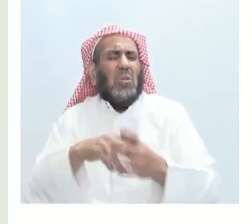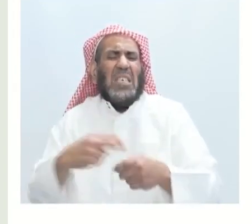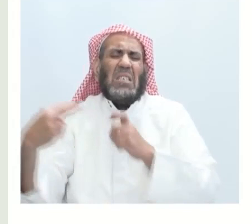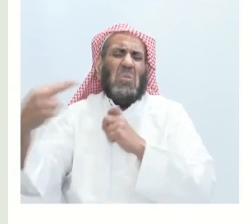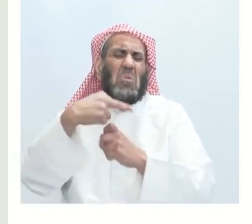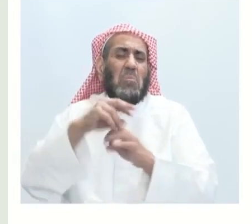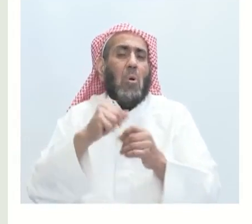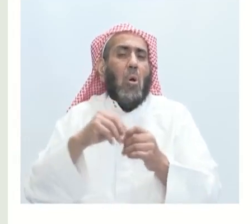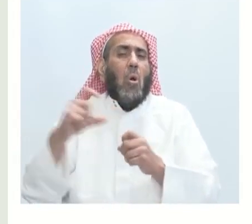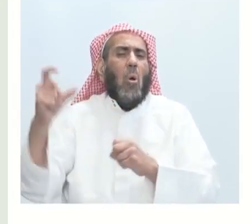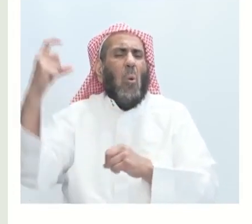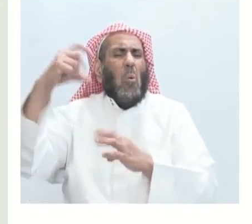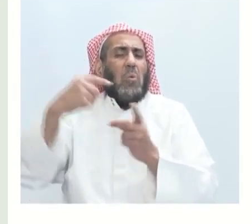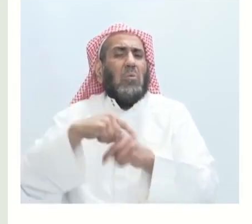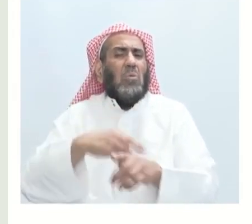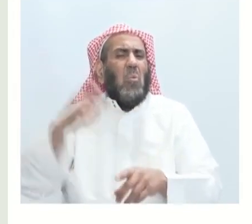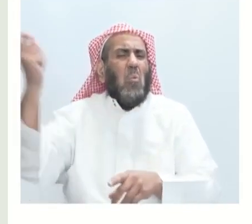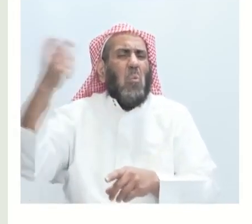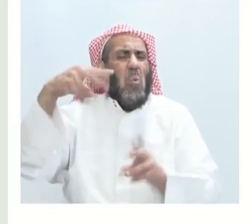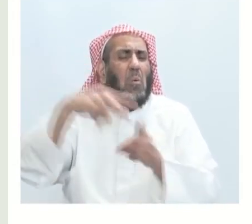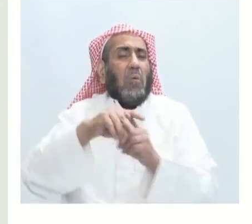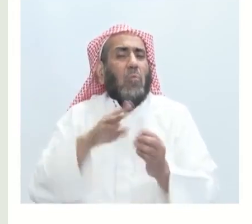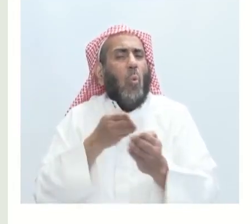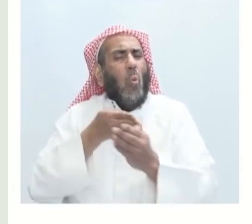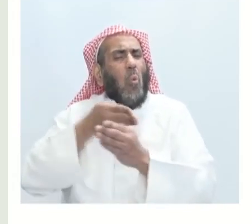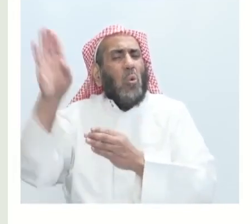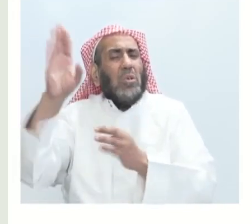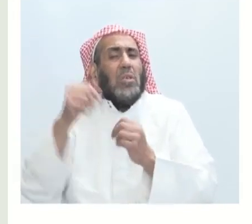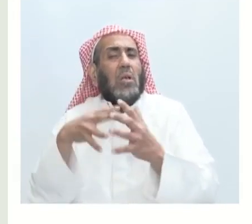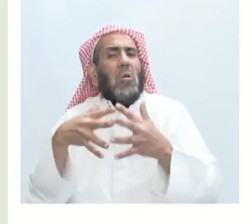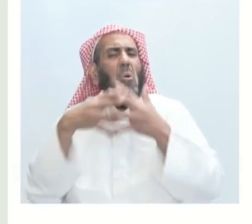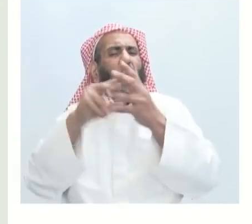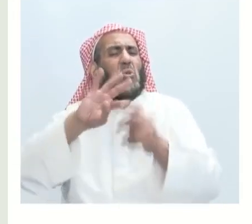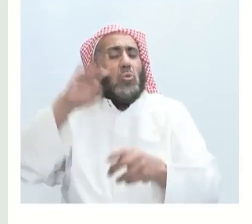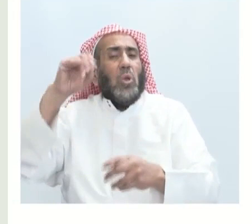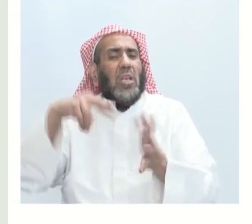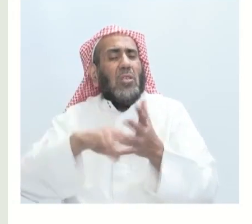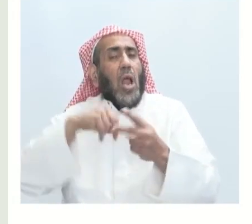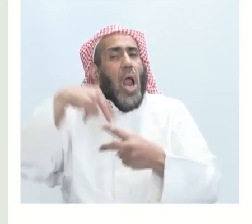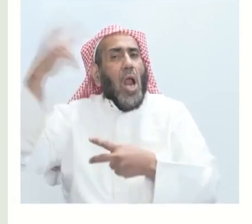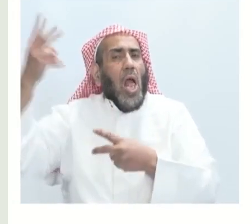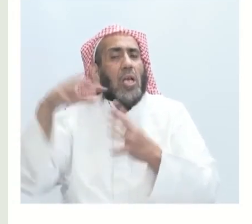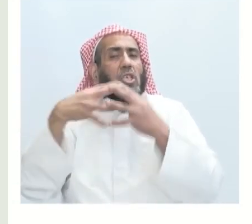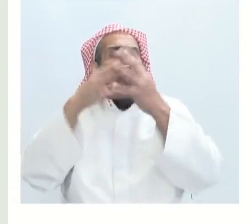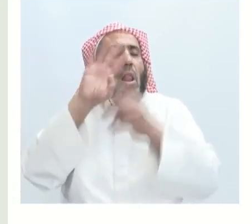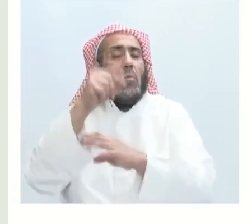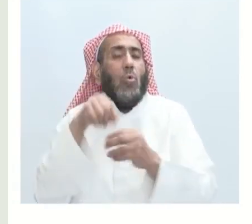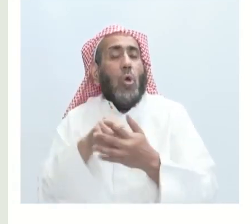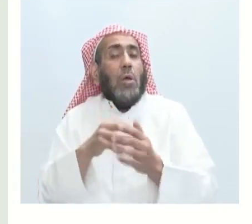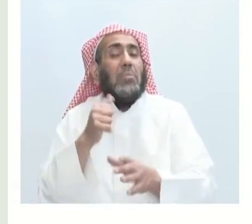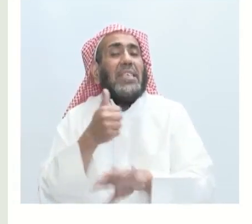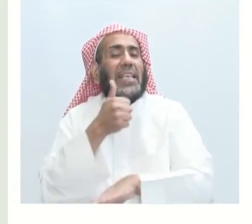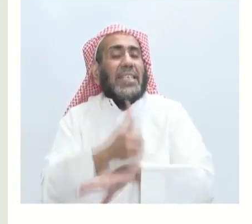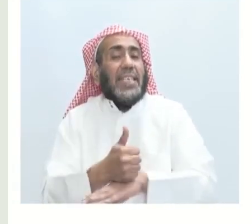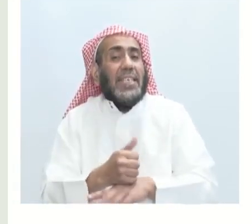كما تسببت مذابح سيفو التركيه في هجره مئات الالاف من الاشوريين السريان تمثل الوجود الادبي العربي في امريكا الشماليه بتاسيس